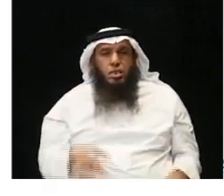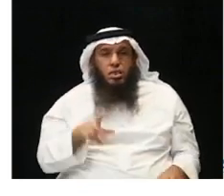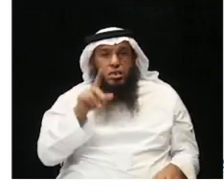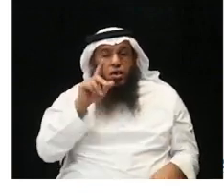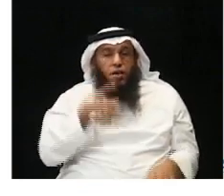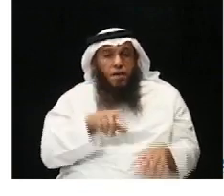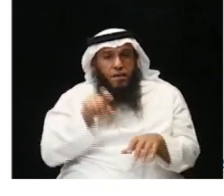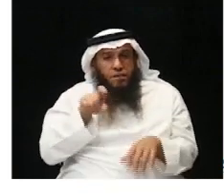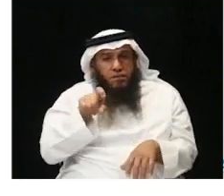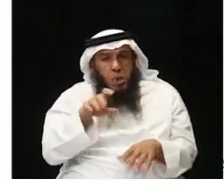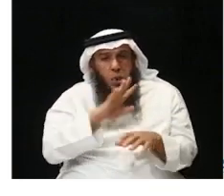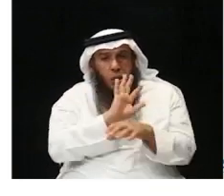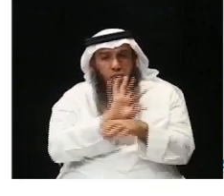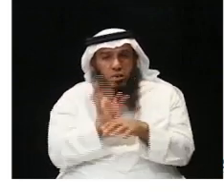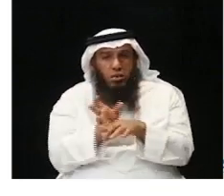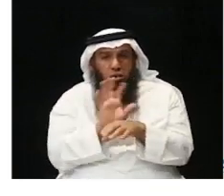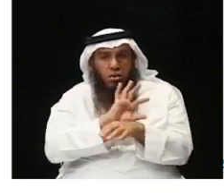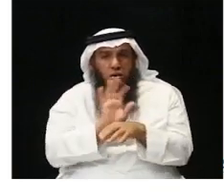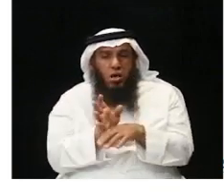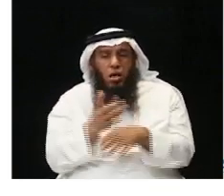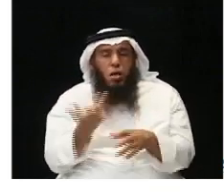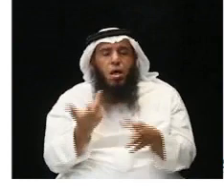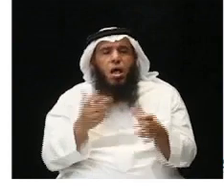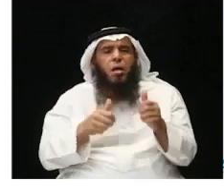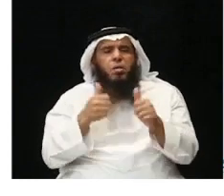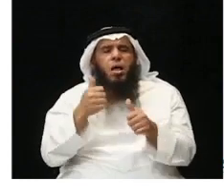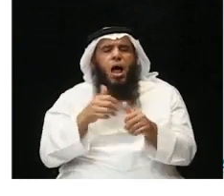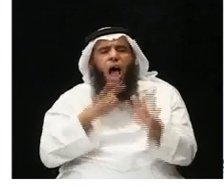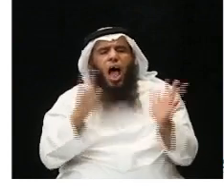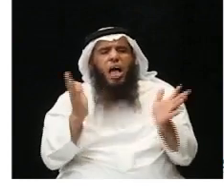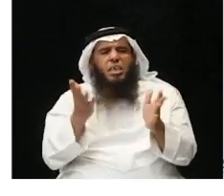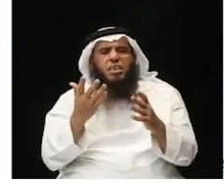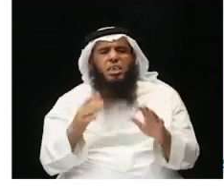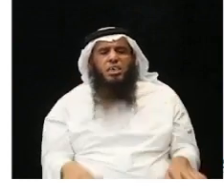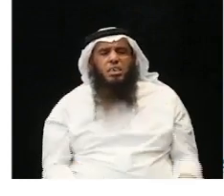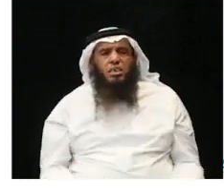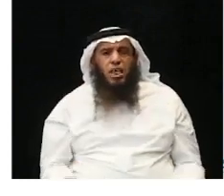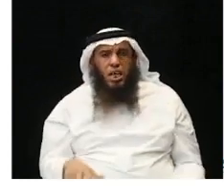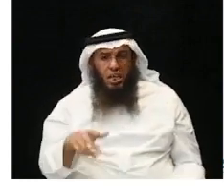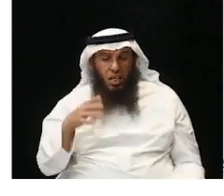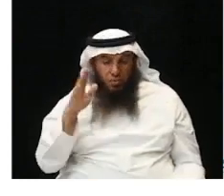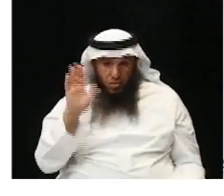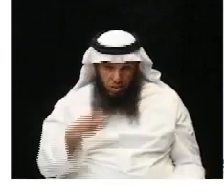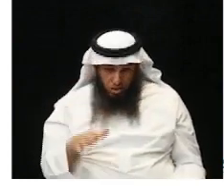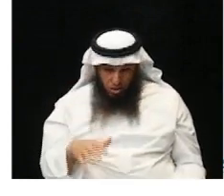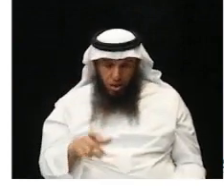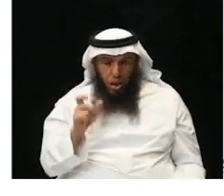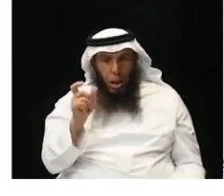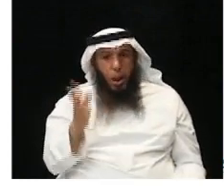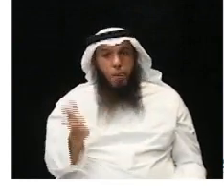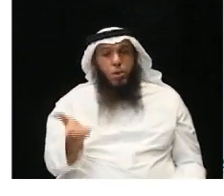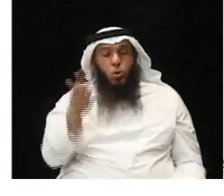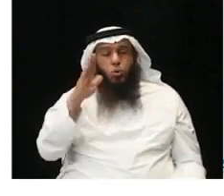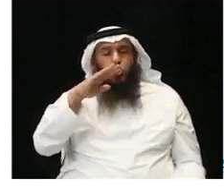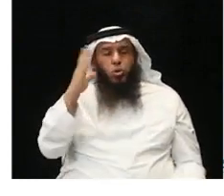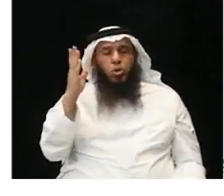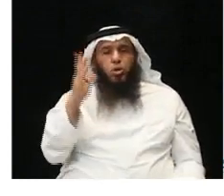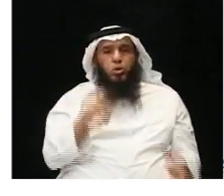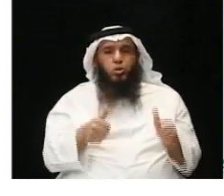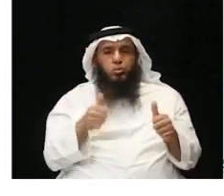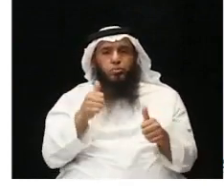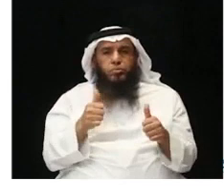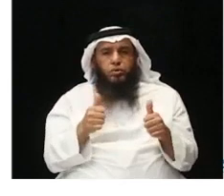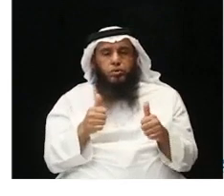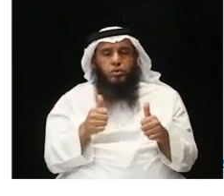بفيروسات أو بأي شيء من أنواع الابتلاء. وهناك ابتلاءات حدثت لأنبياء الله سبحانه وتعالى